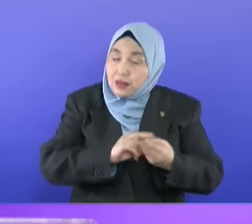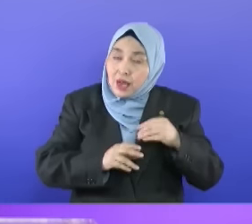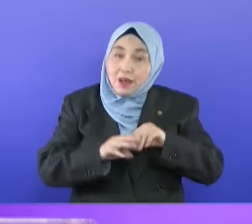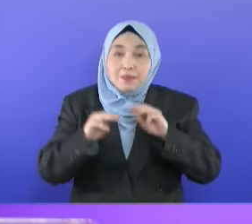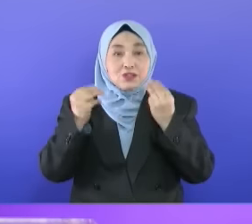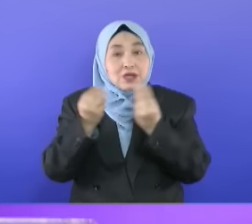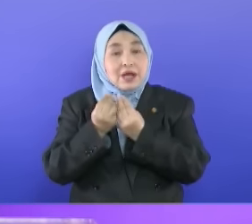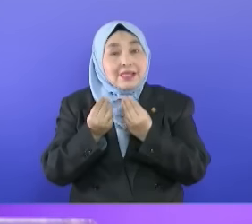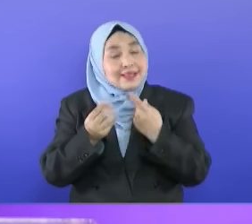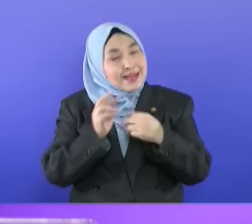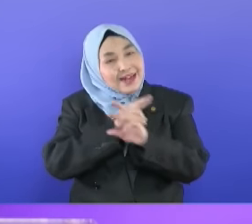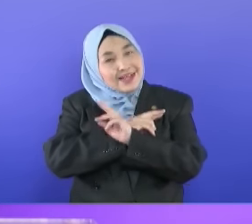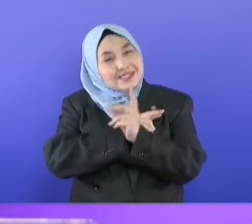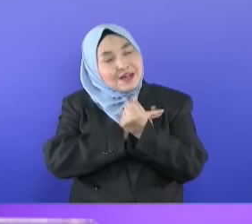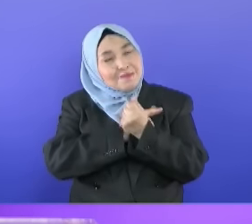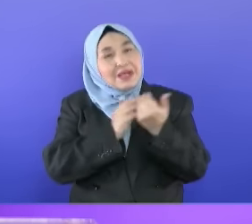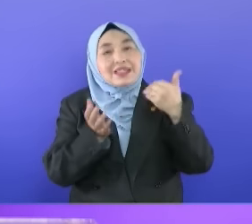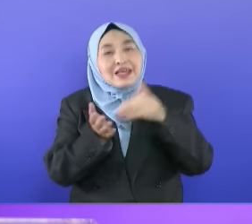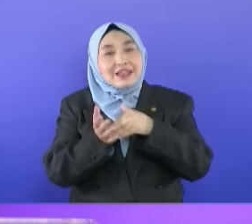masyarakat